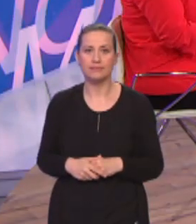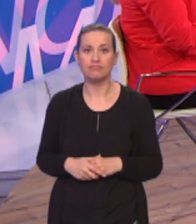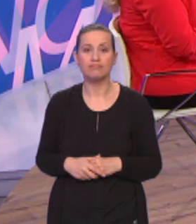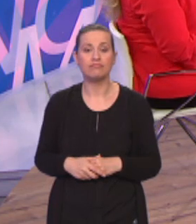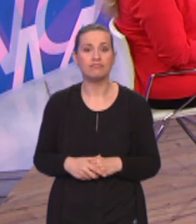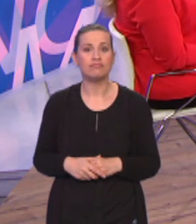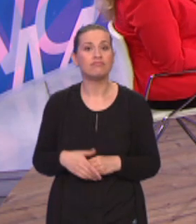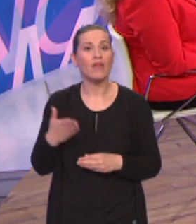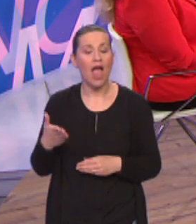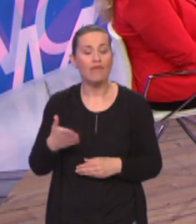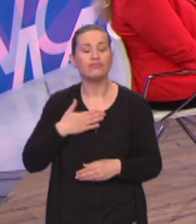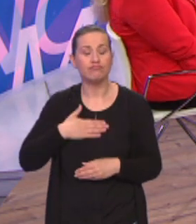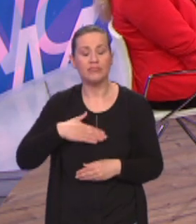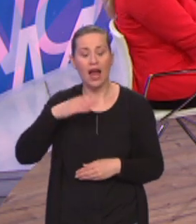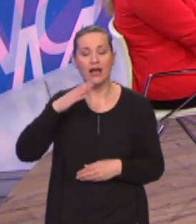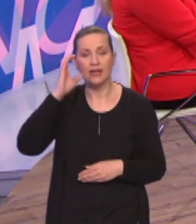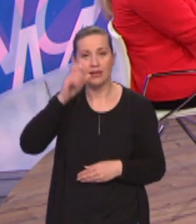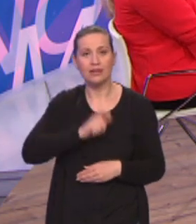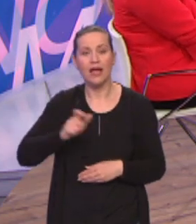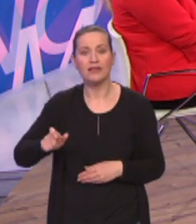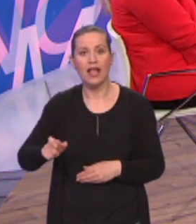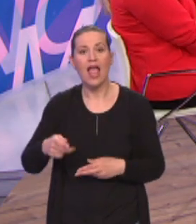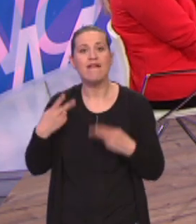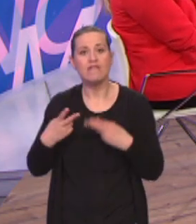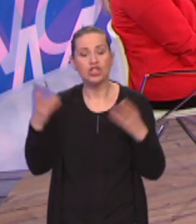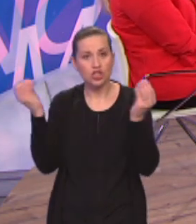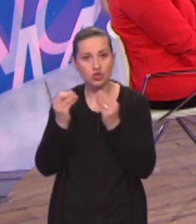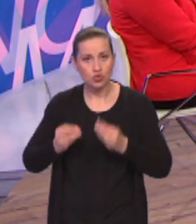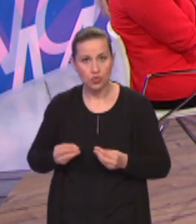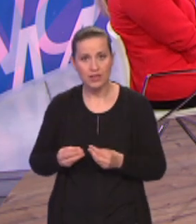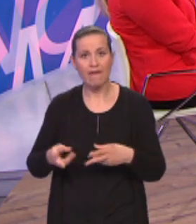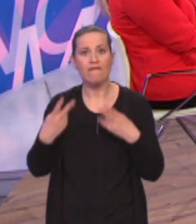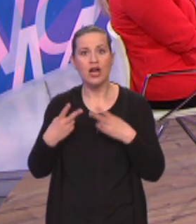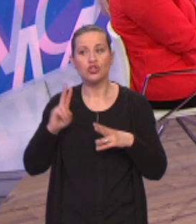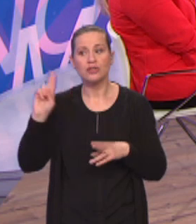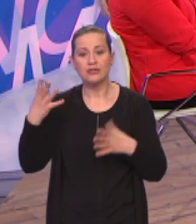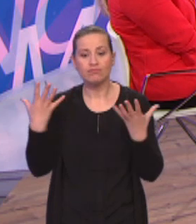Evo nas, poštovani dragi gledatelji. Dakle, ono što smo rekli, bitan nam je sustav, bitno je da svi